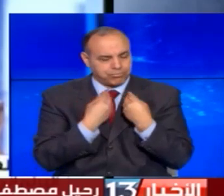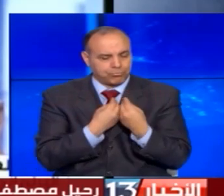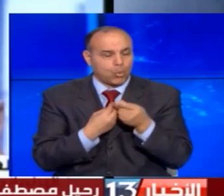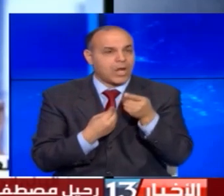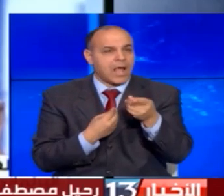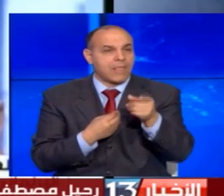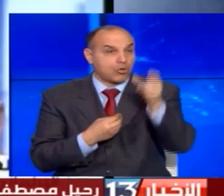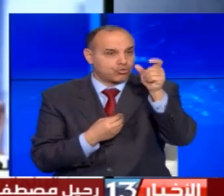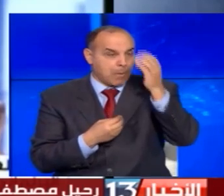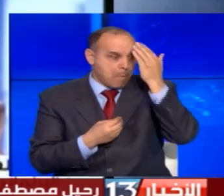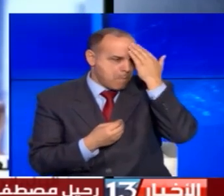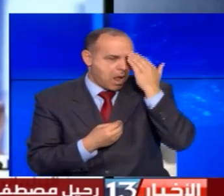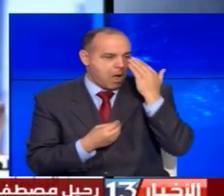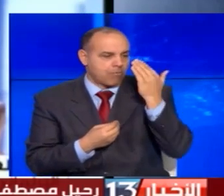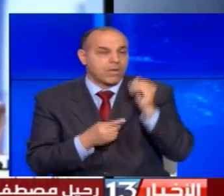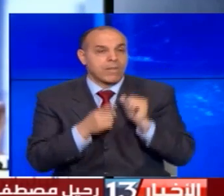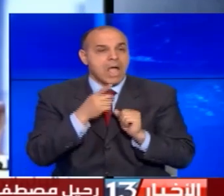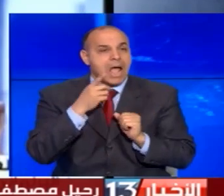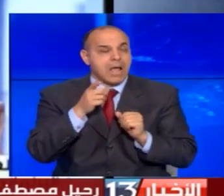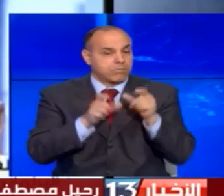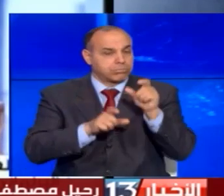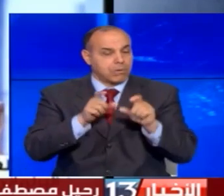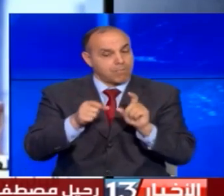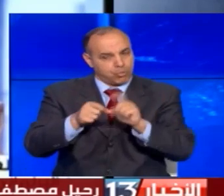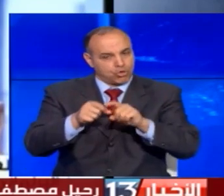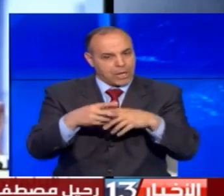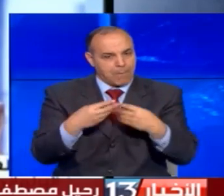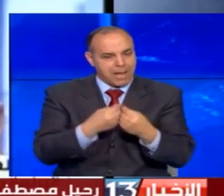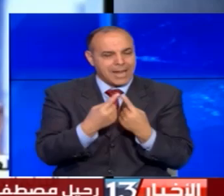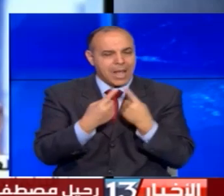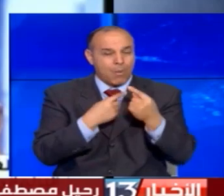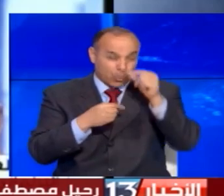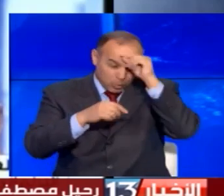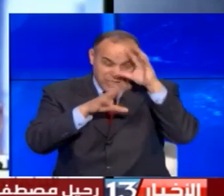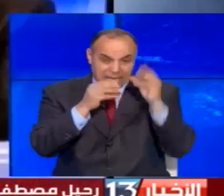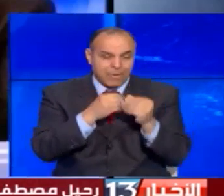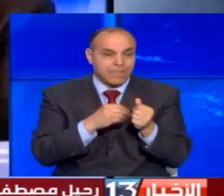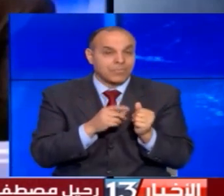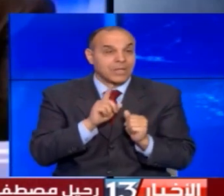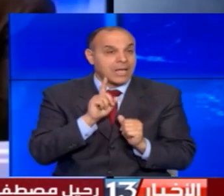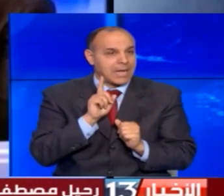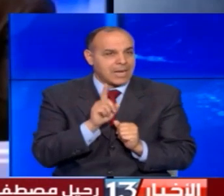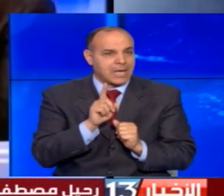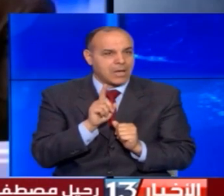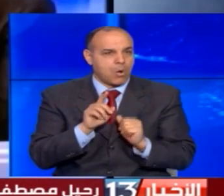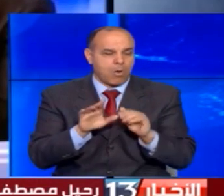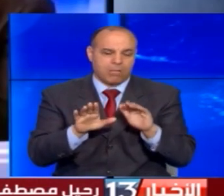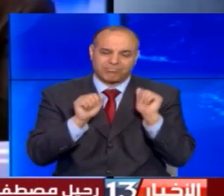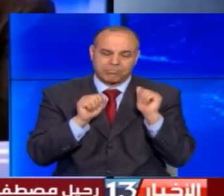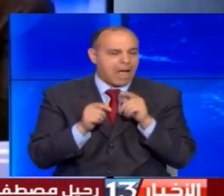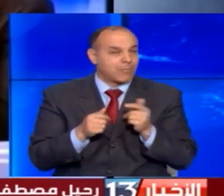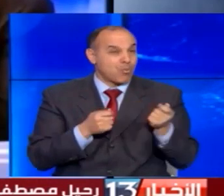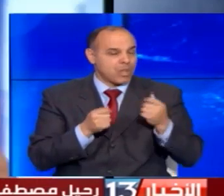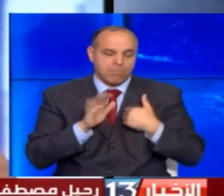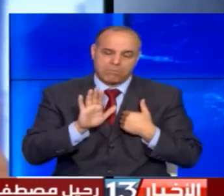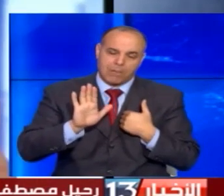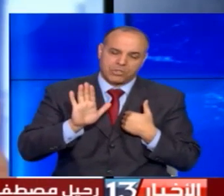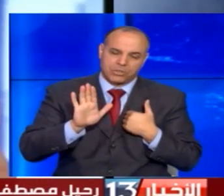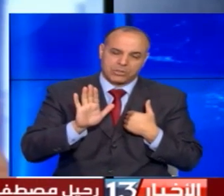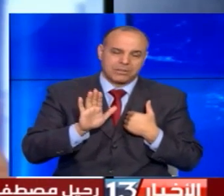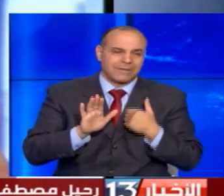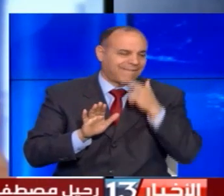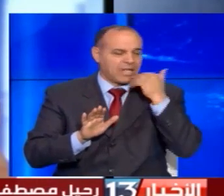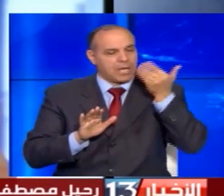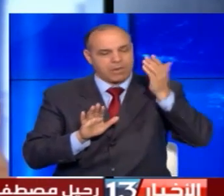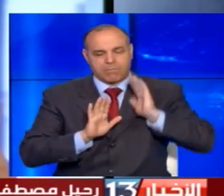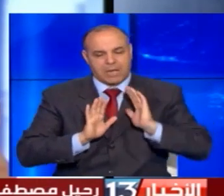حول شخصه من مختلف الأطراف المشاركة في الحوار الوطني، لكنه رفض هذا المنصب بداعي تقدمه في